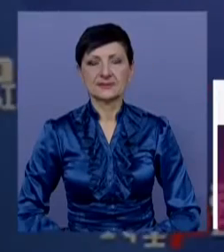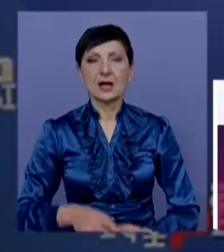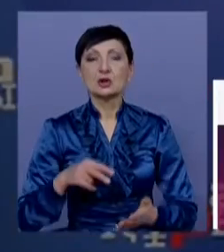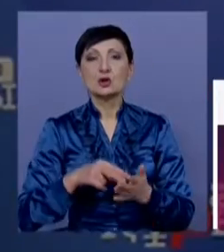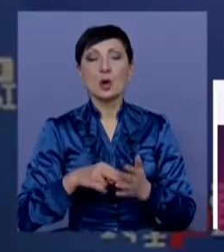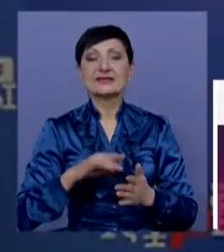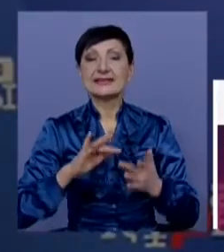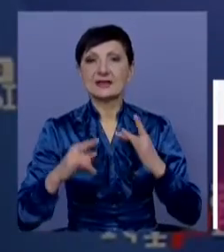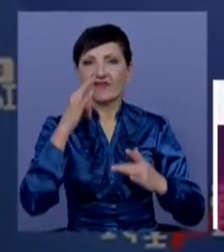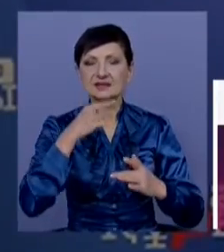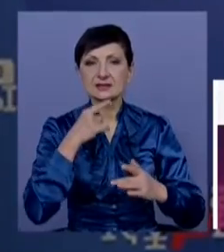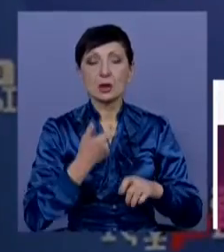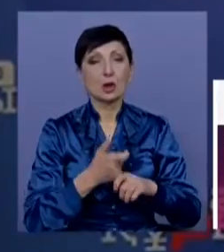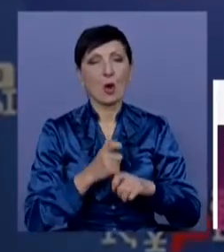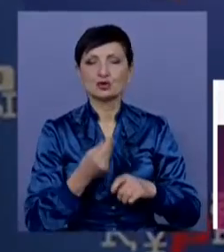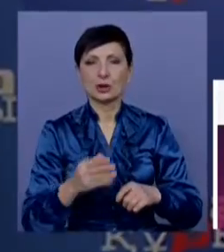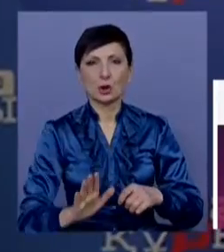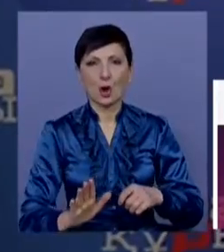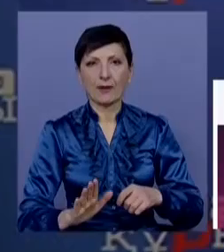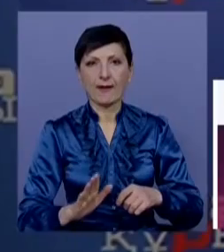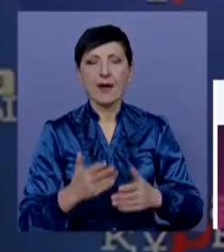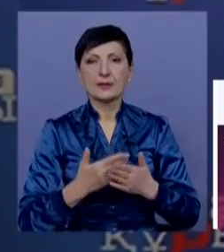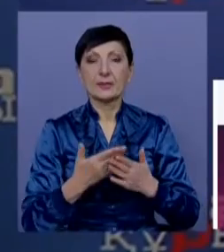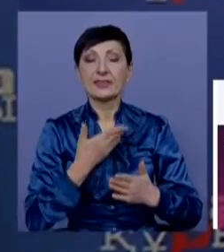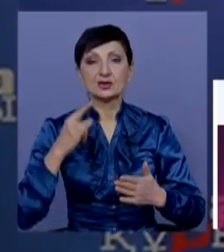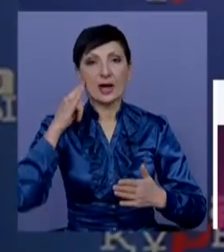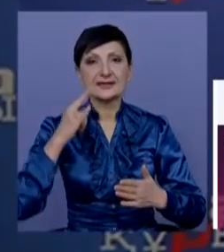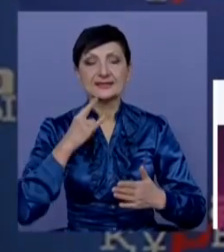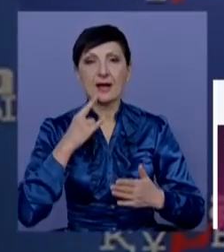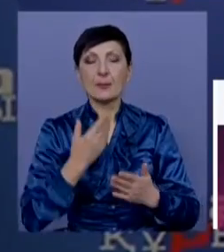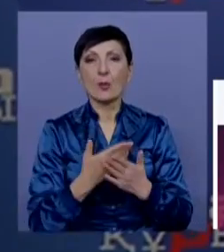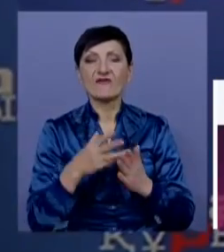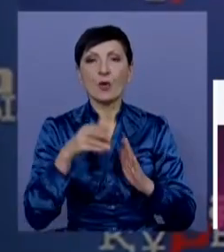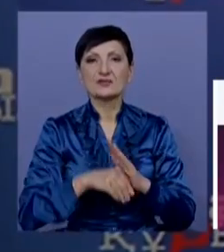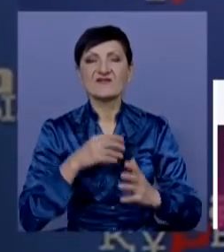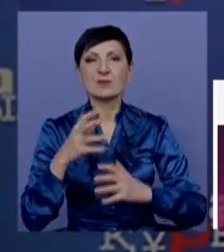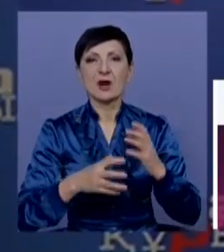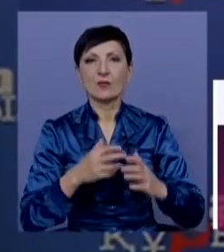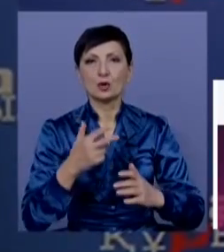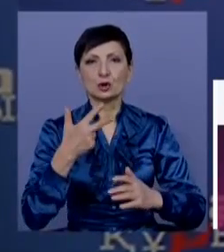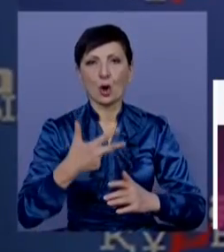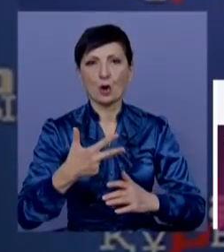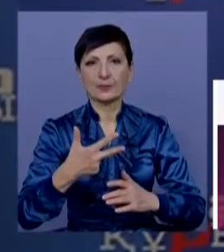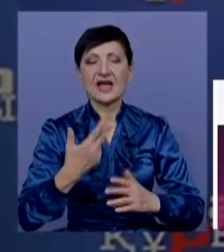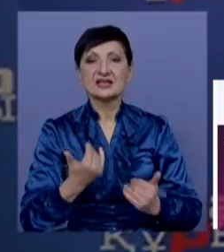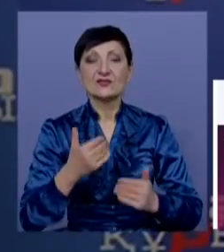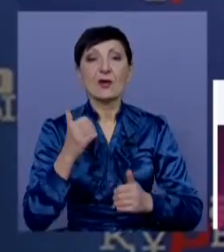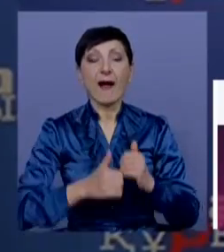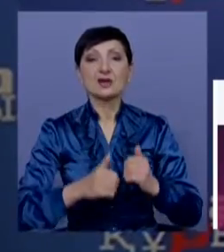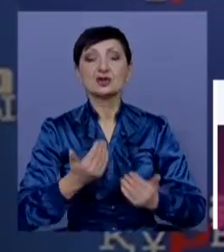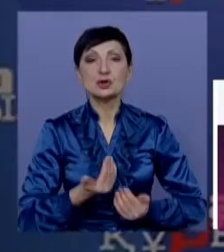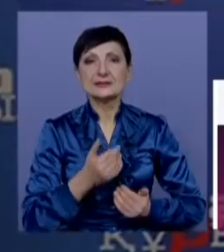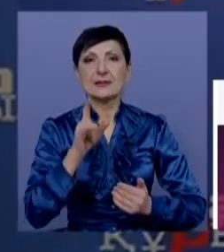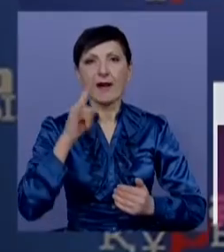Стоимость интернета в Казахстане не очень дорогая. Если не ошибаюсь, наша страна по этому показателю входит в мировую тройку. Сегодня без малого каждый житель